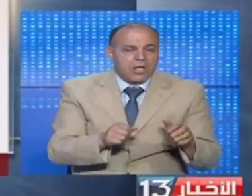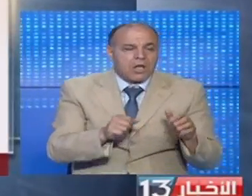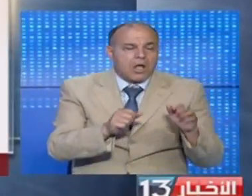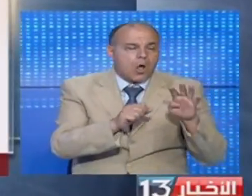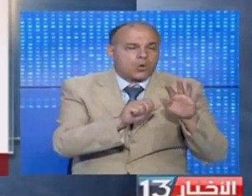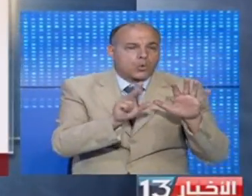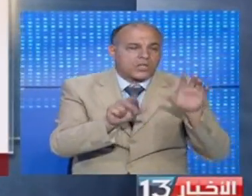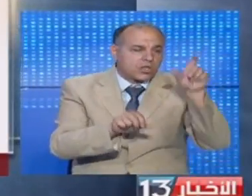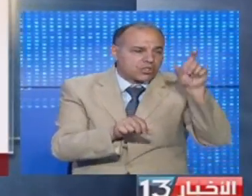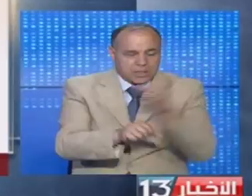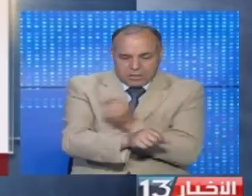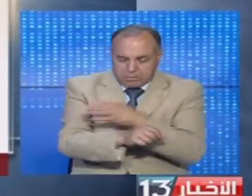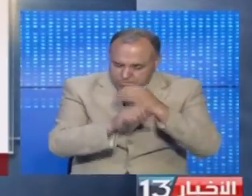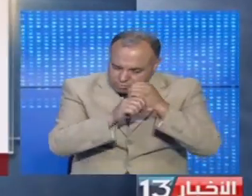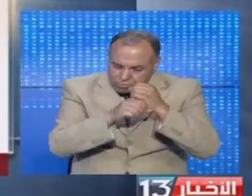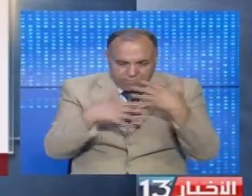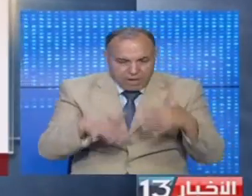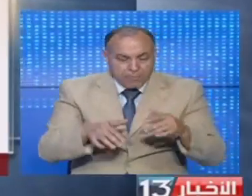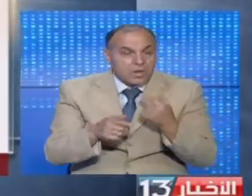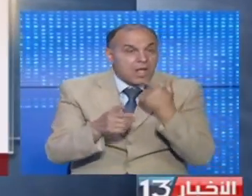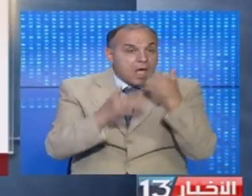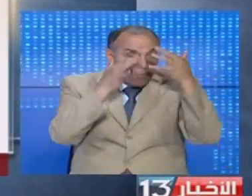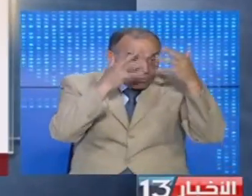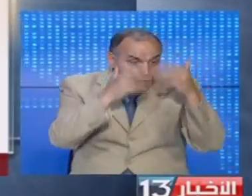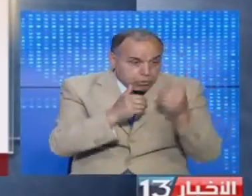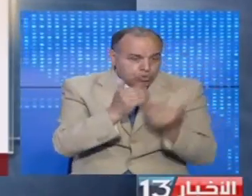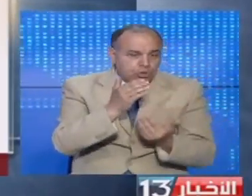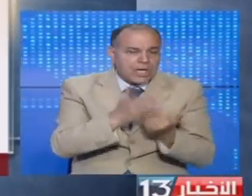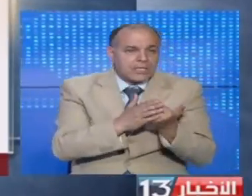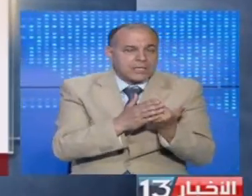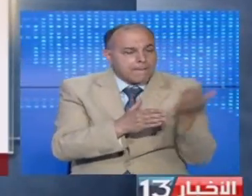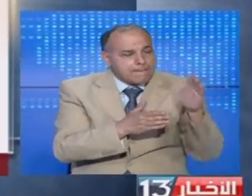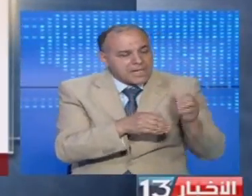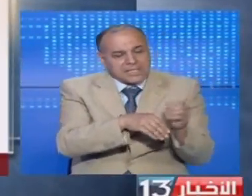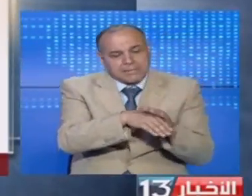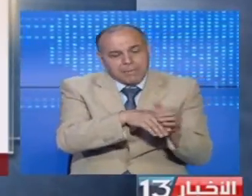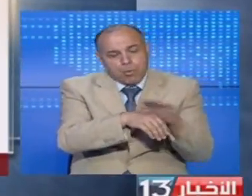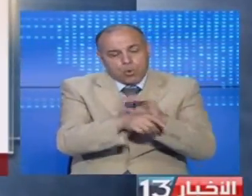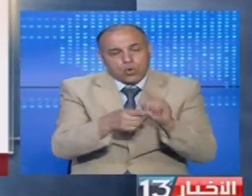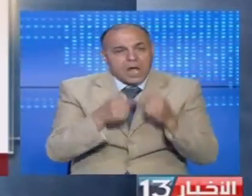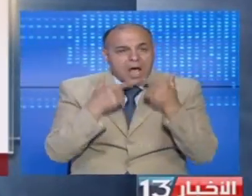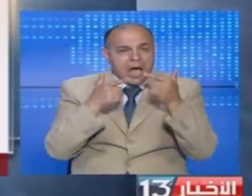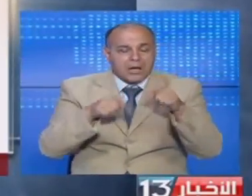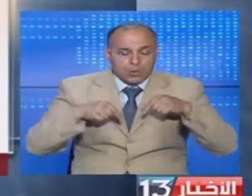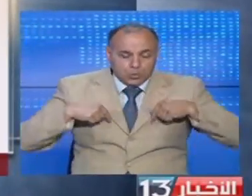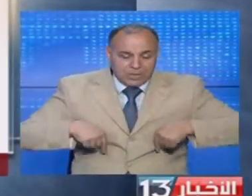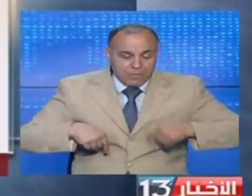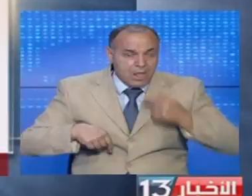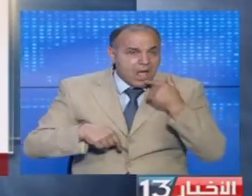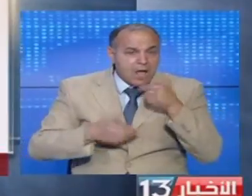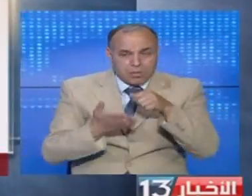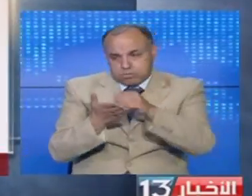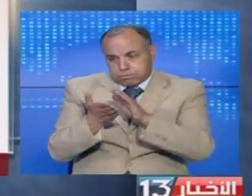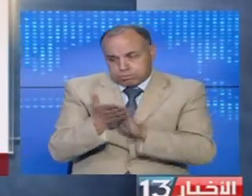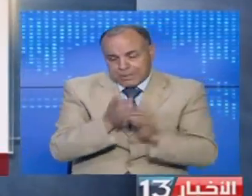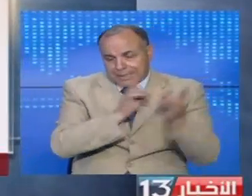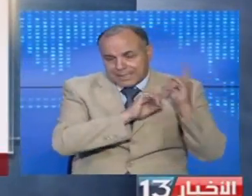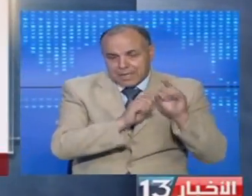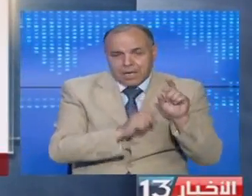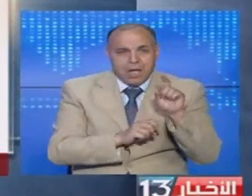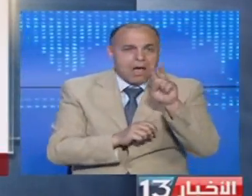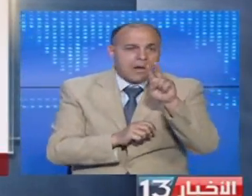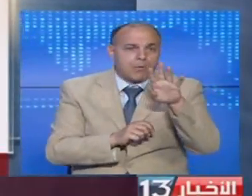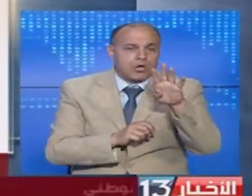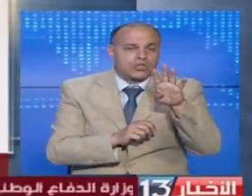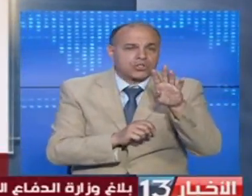واربعين تحليلا مخبريا حصيله جديده لضحايا فيروس كورونا اعلنتها الوزاره سجل بتاريخ الرابع